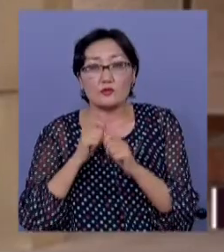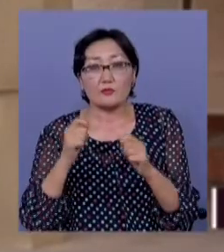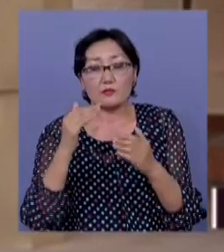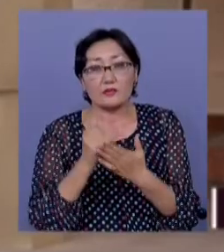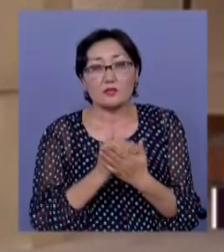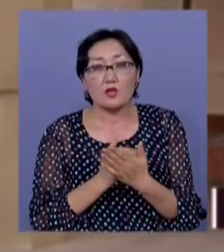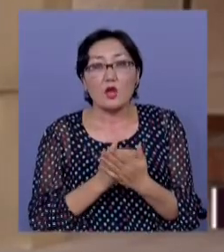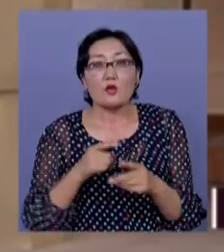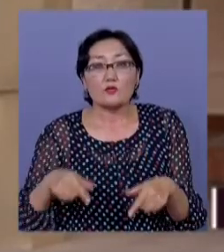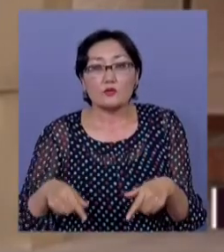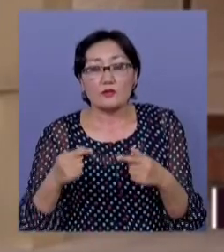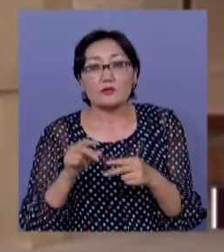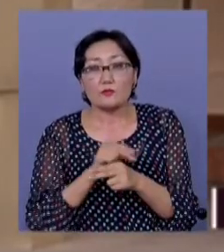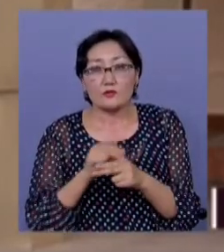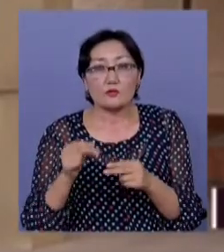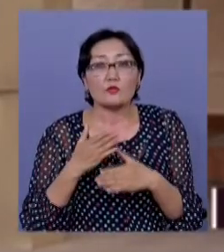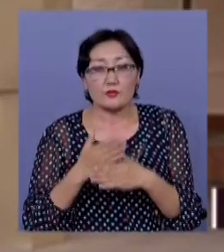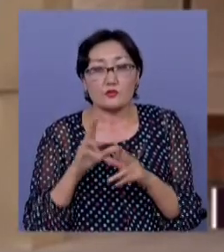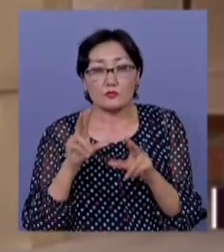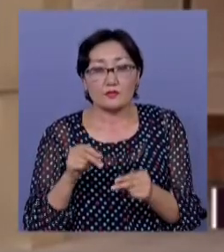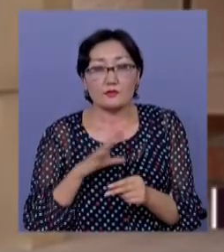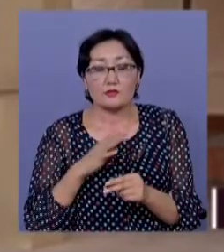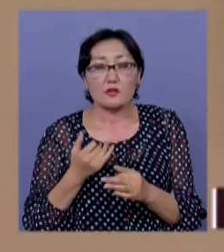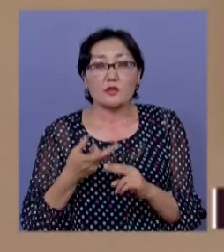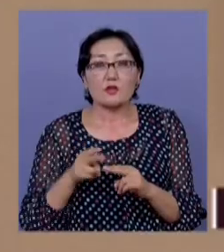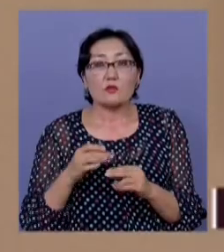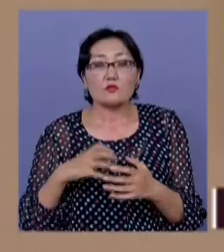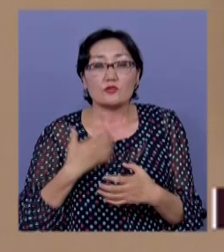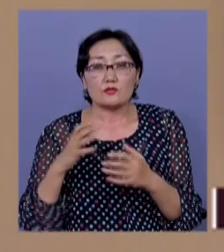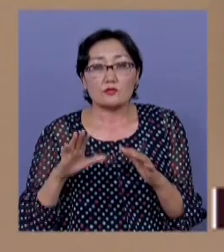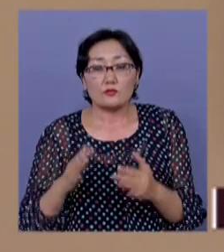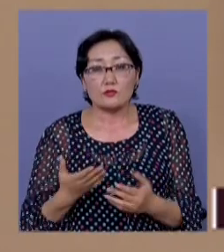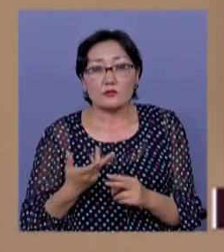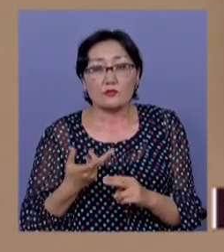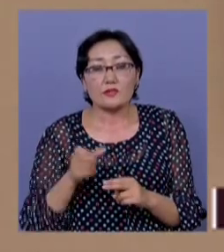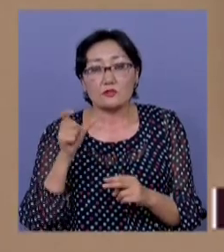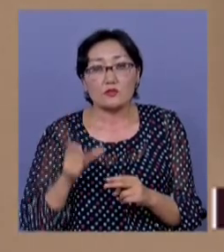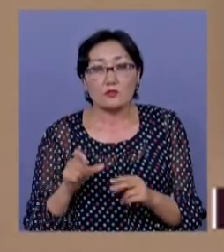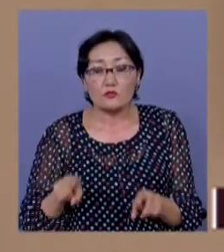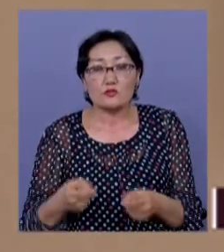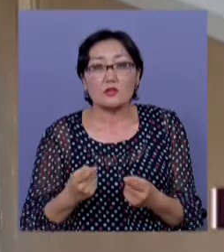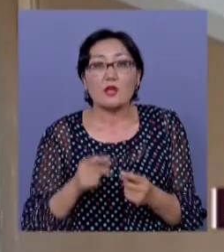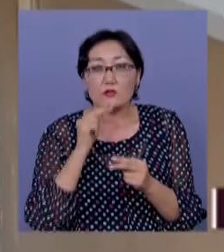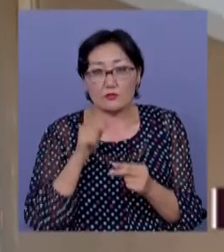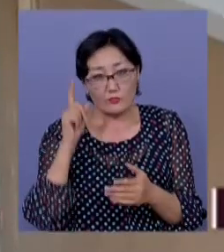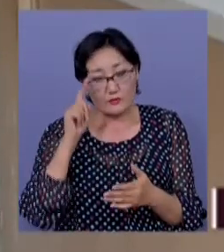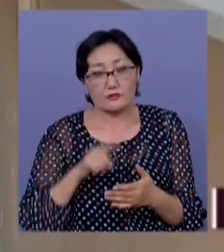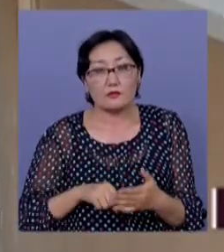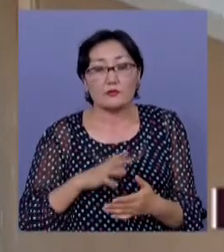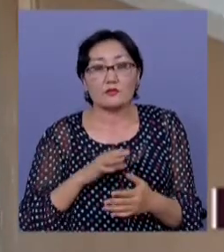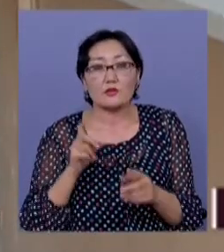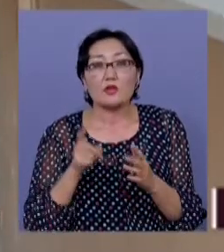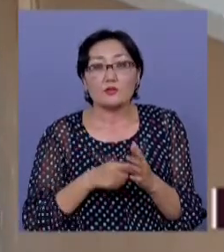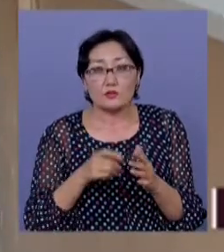бойынша оңалтуға көмектесуге уәде берді. Айта кетейік, жан түршігерлі қылмыс жасаған азамат ұсталып, кінәсін мойындады.